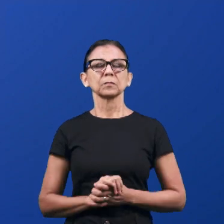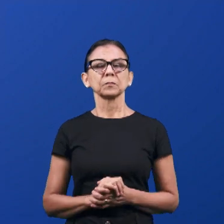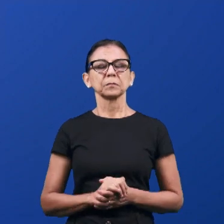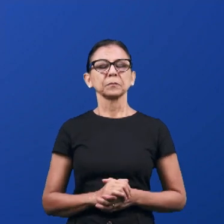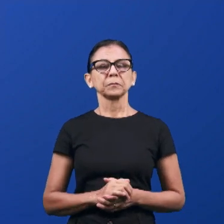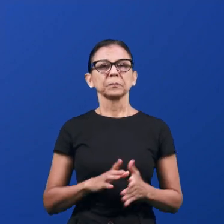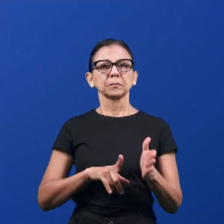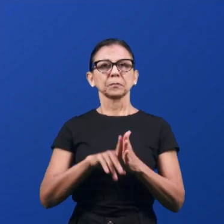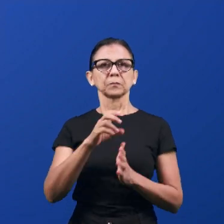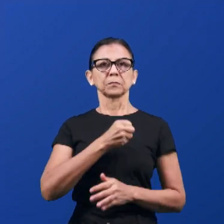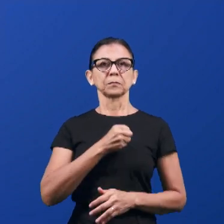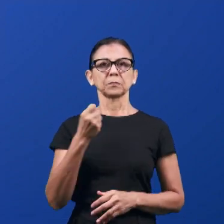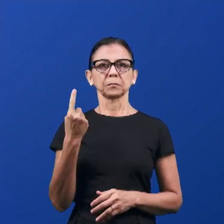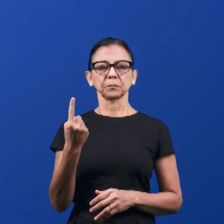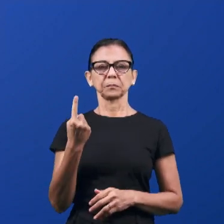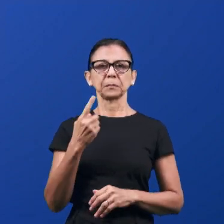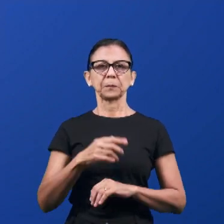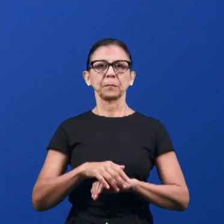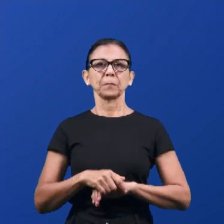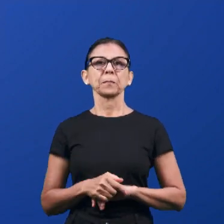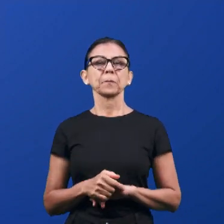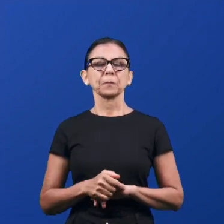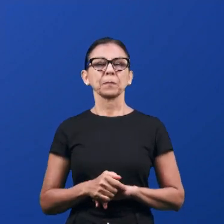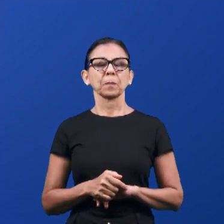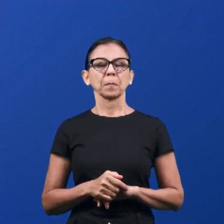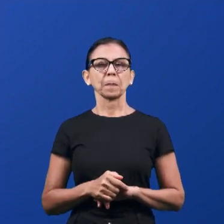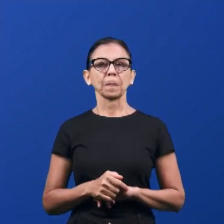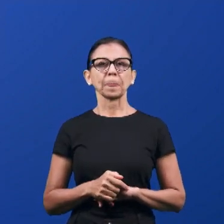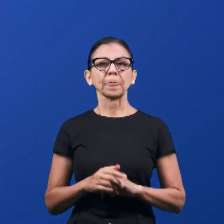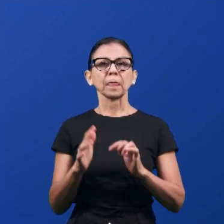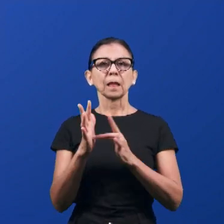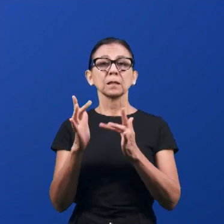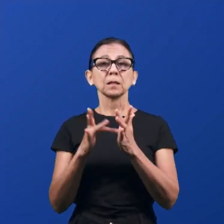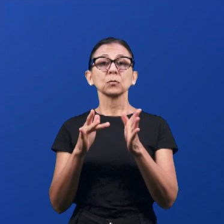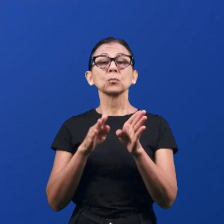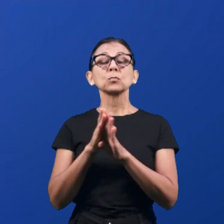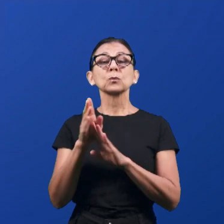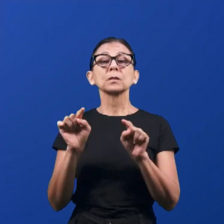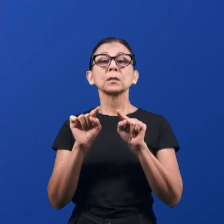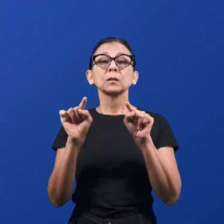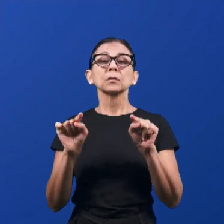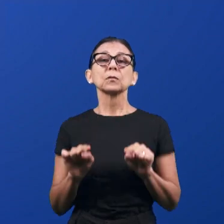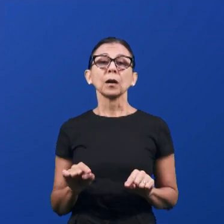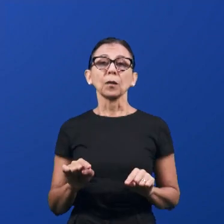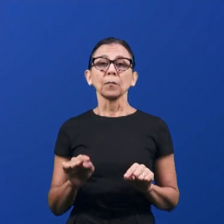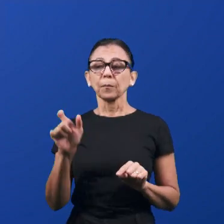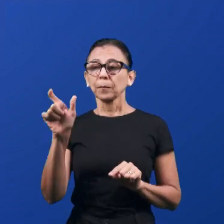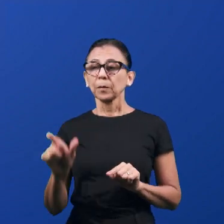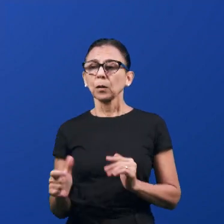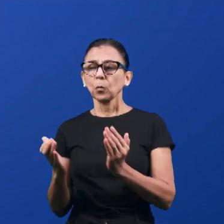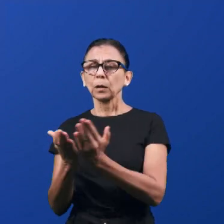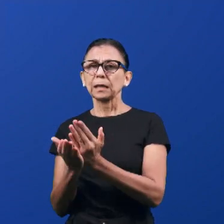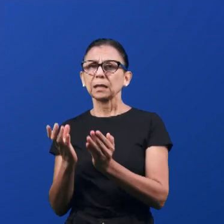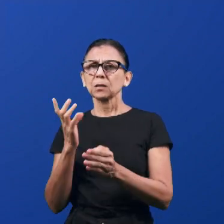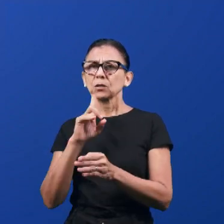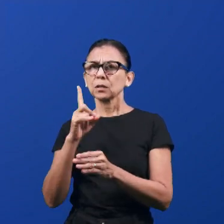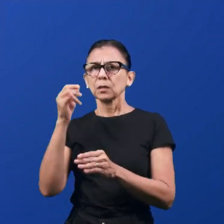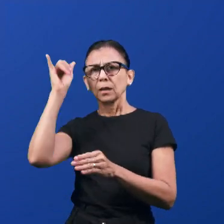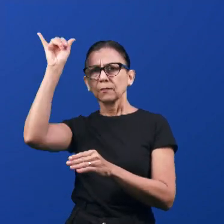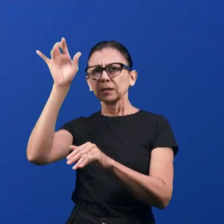1 de l'EPD qui nous dit quel a été le conseil donné par Jésus afin que le chrétien ne soit pas